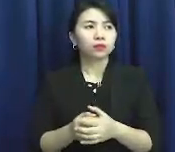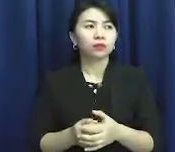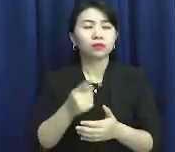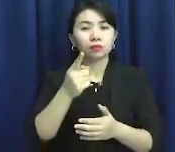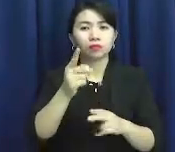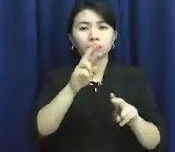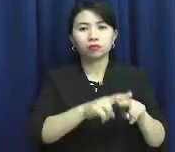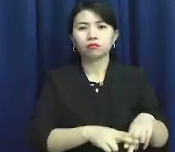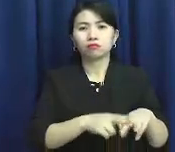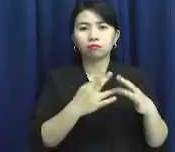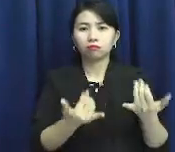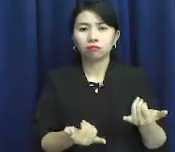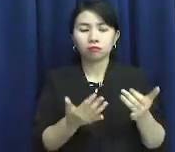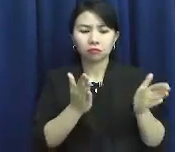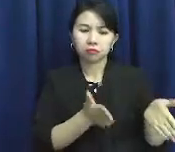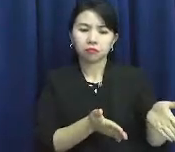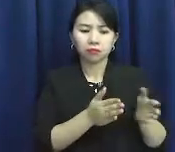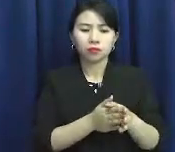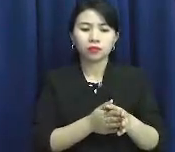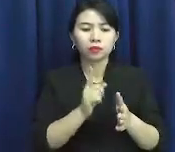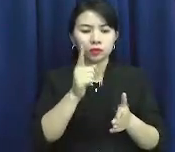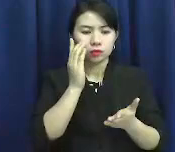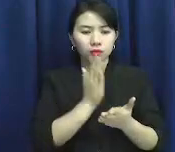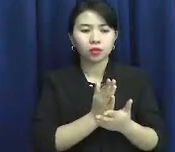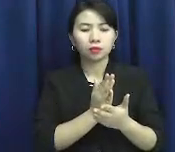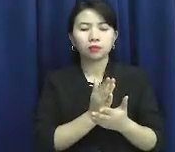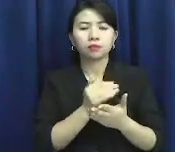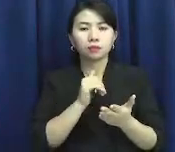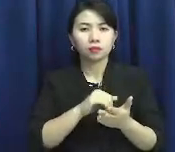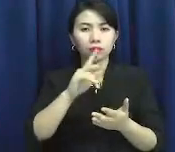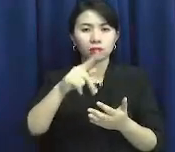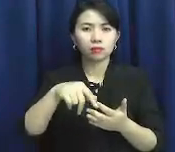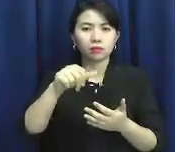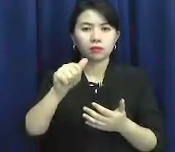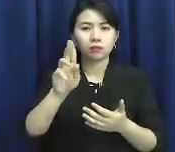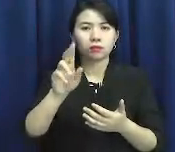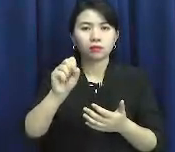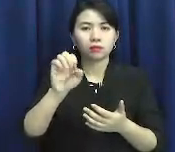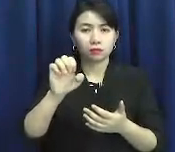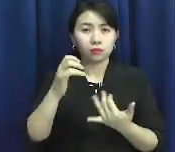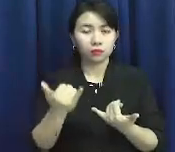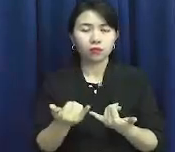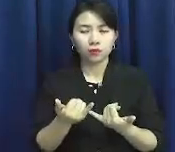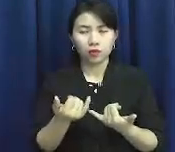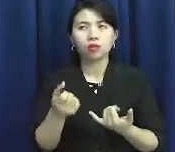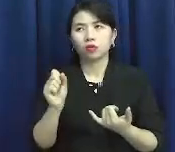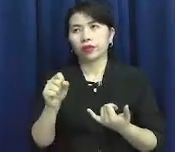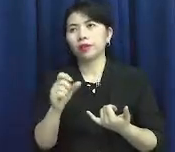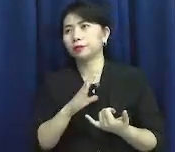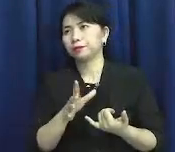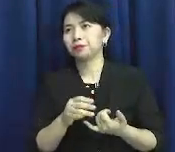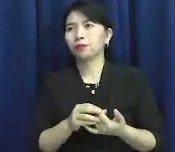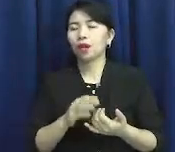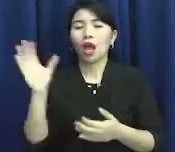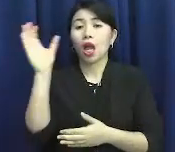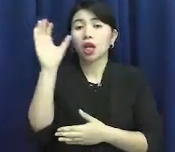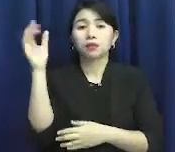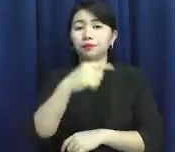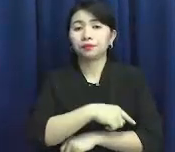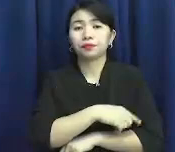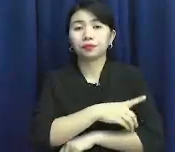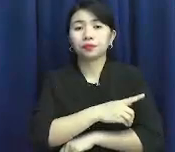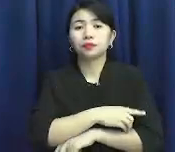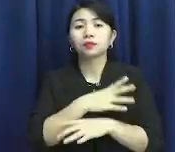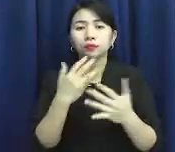dito. Mag-pause ka muna, lagi namin sinasabi sa inyo, alright, Christmas season. Chill. Brother, sister,